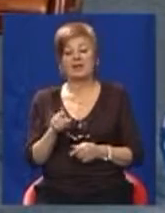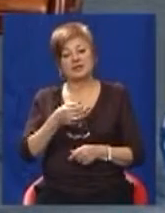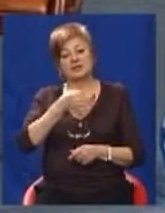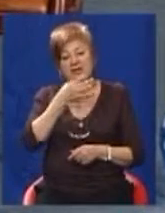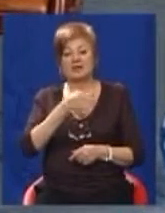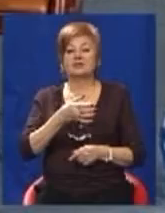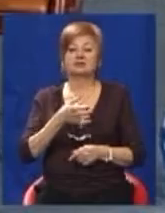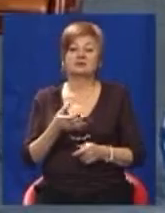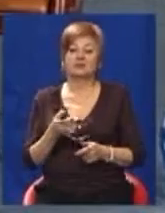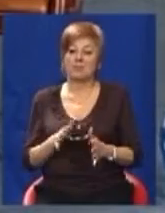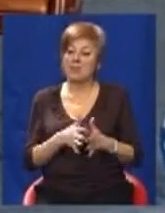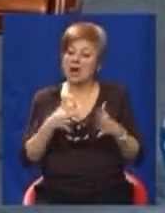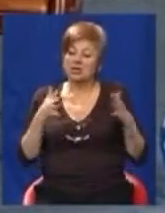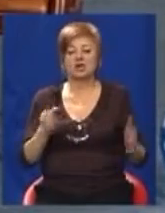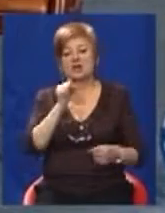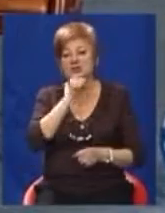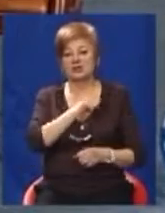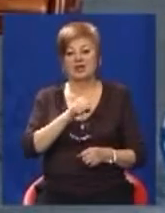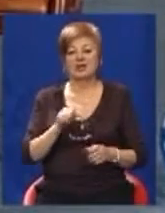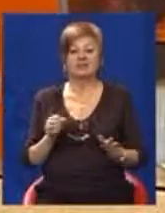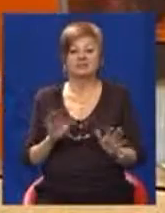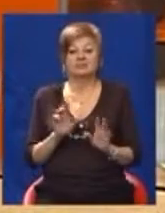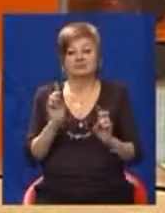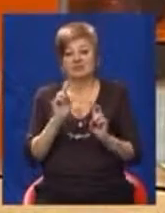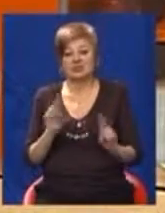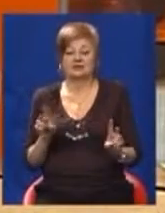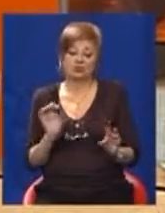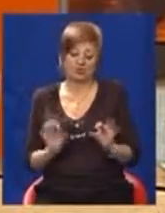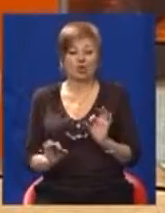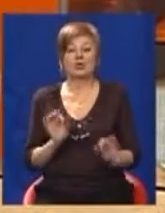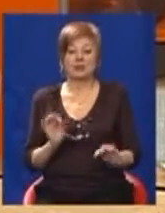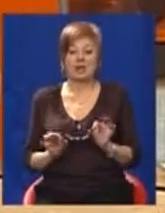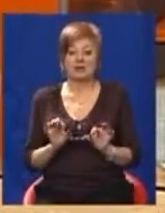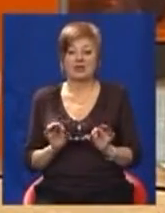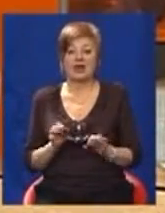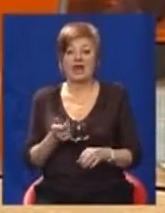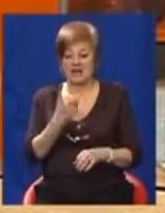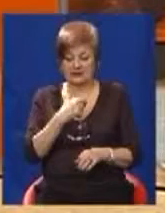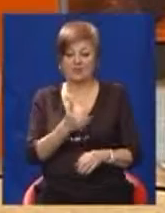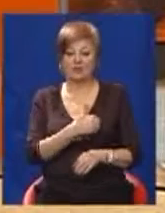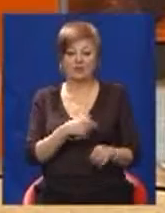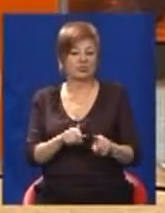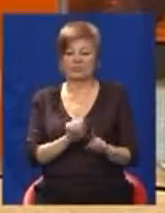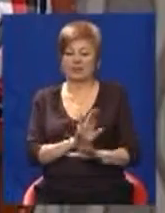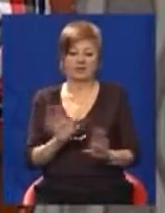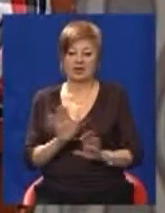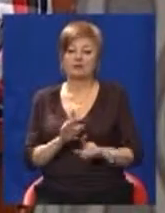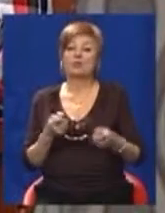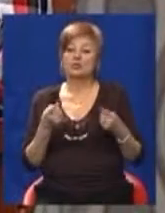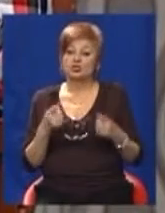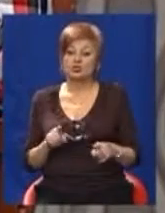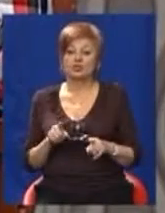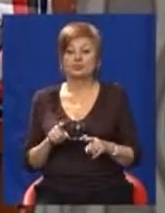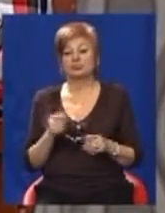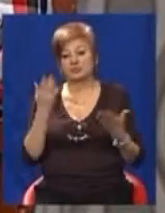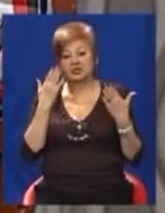себе? Гарна? Ну, велика? Зла? Не знаю, ну нормальна. А собі б хотіла таку собачку? Ні. А чому?